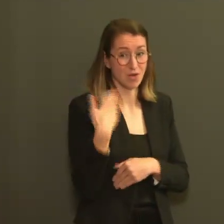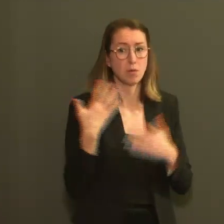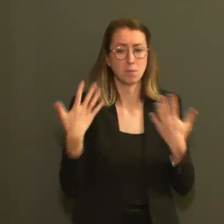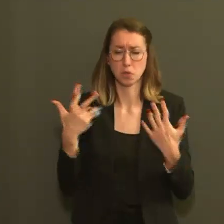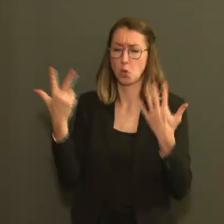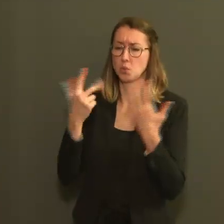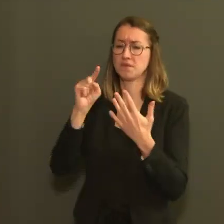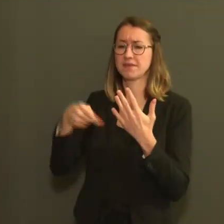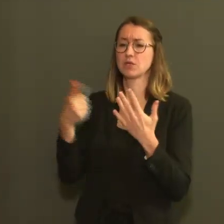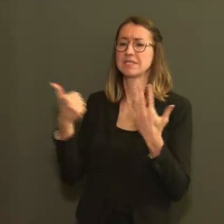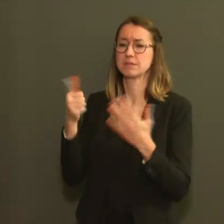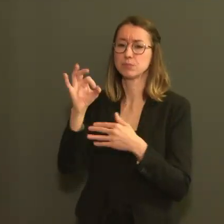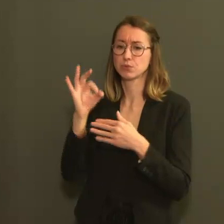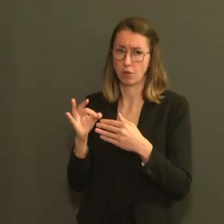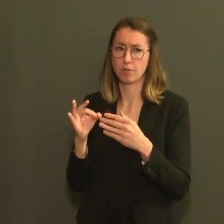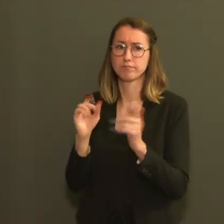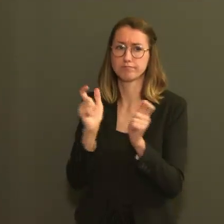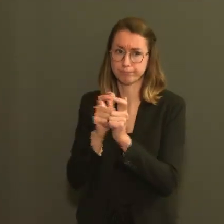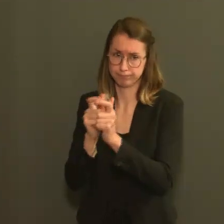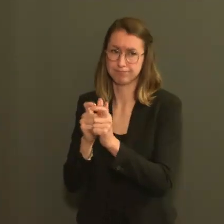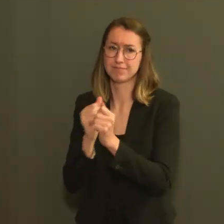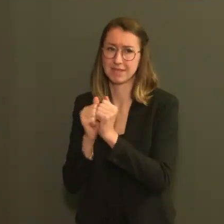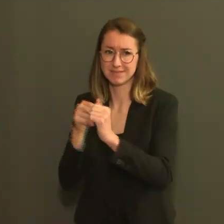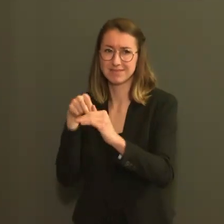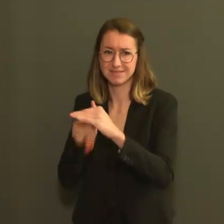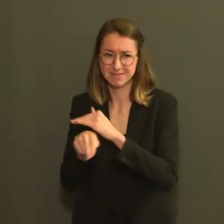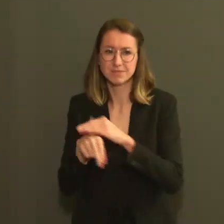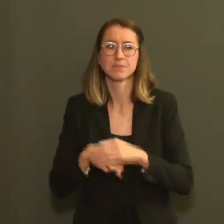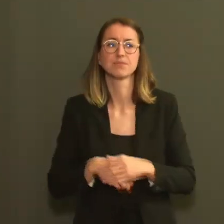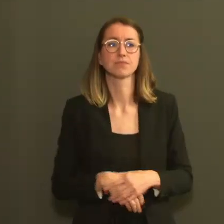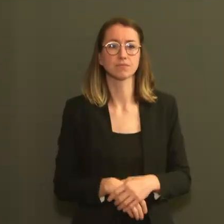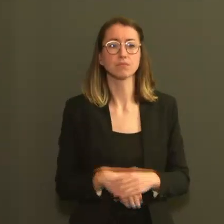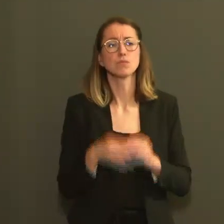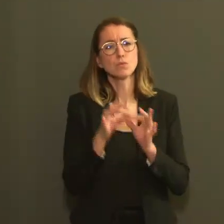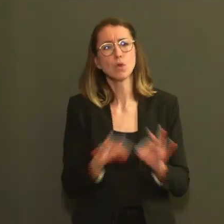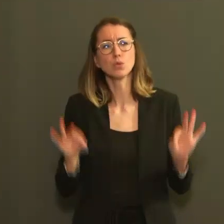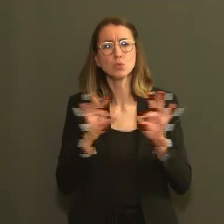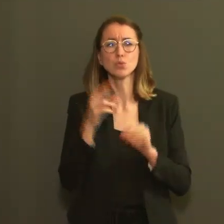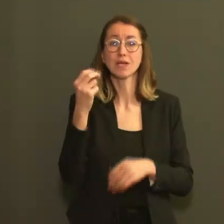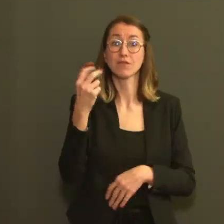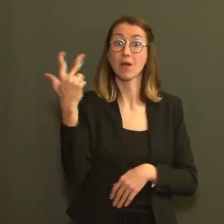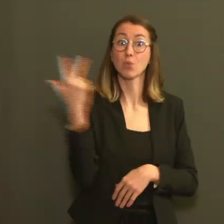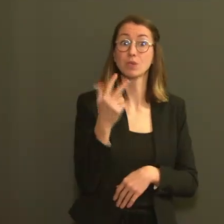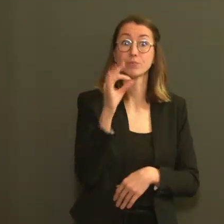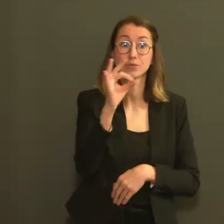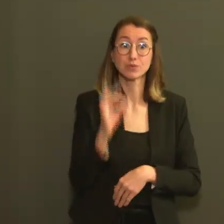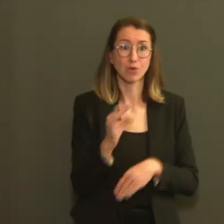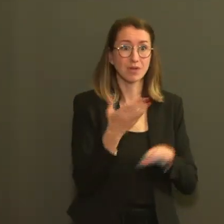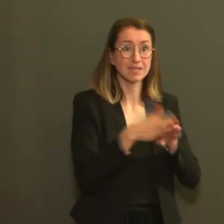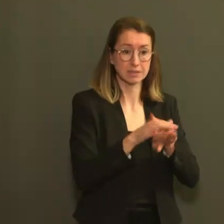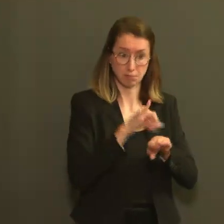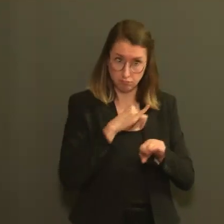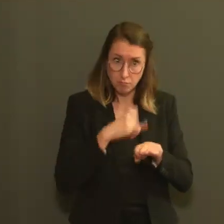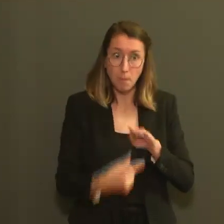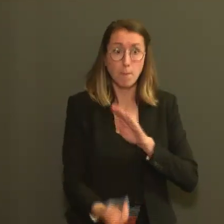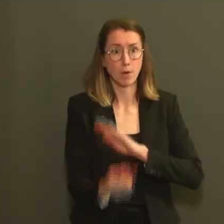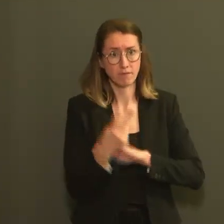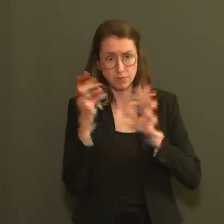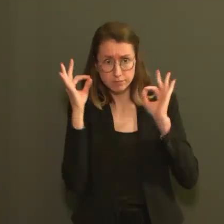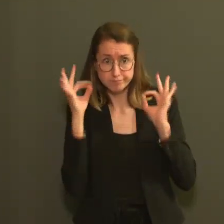que 88% des décès sont maintenant confirmés par une technique extrêmement fiable pour prouver qu'il s'agit bien